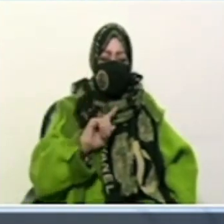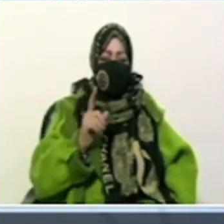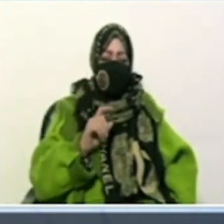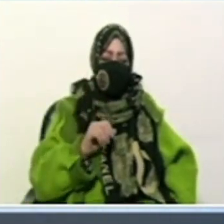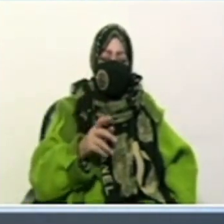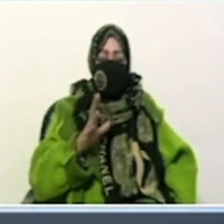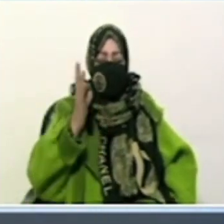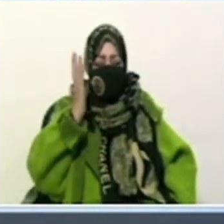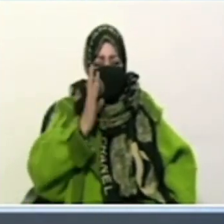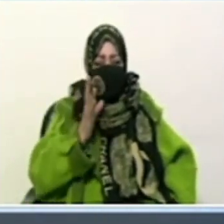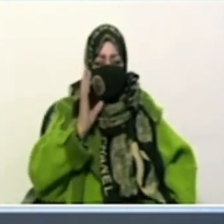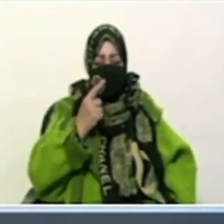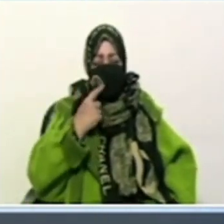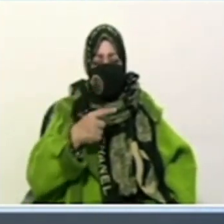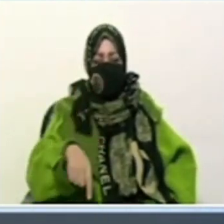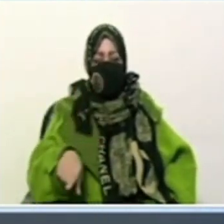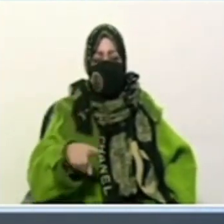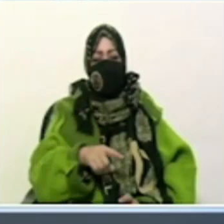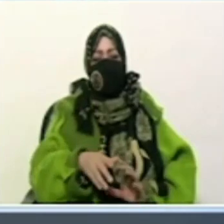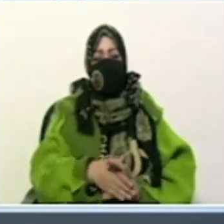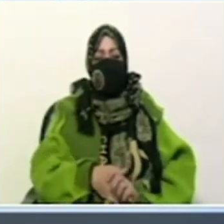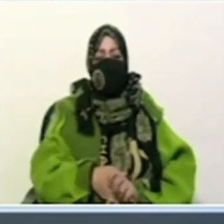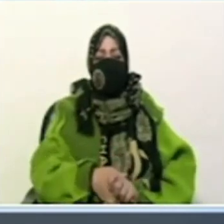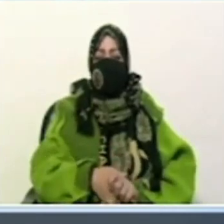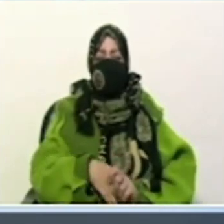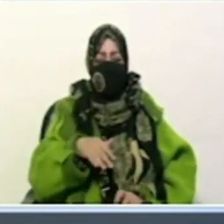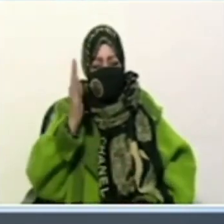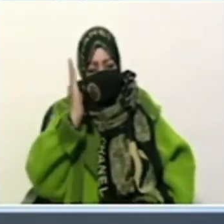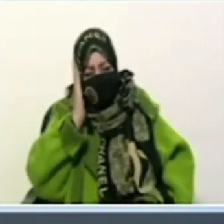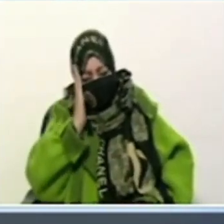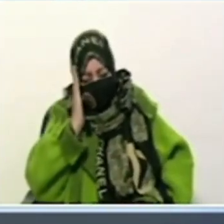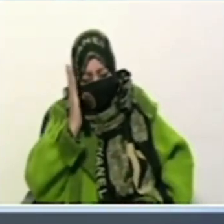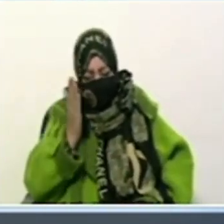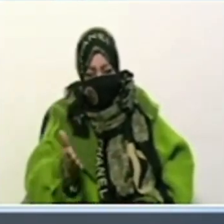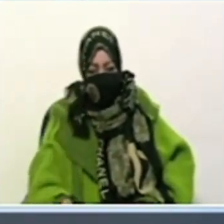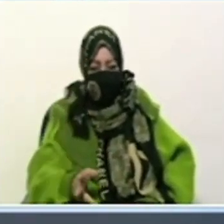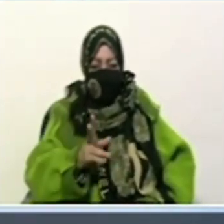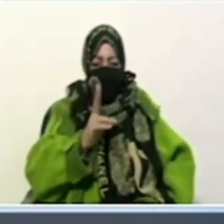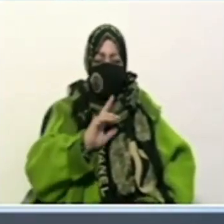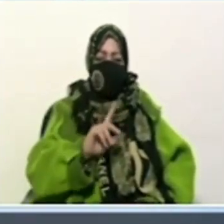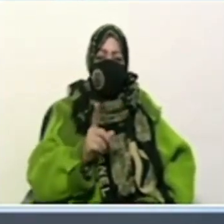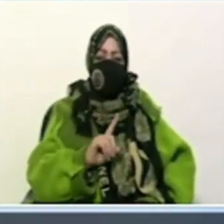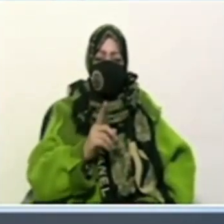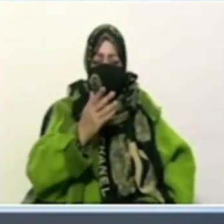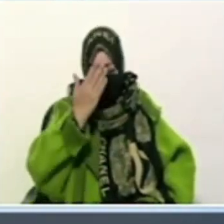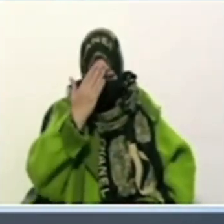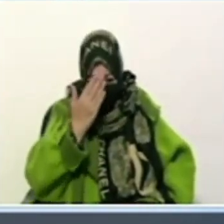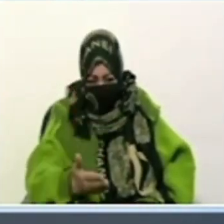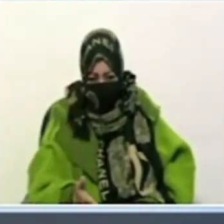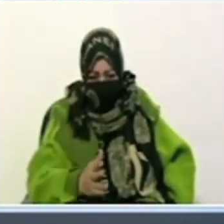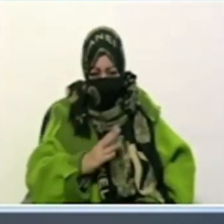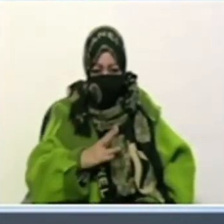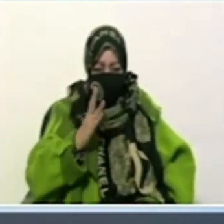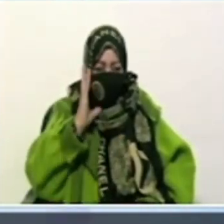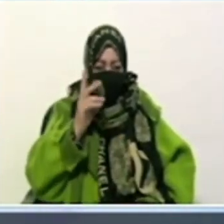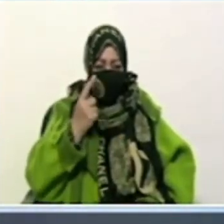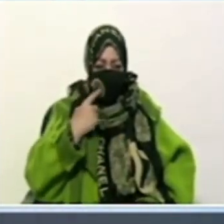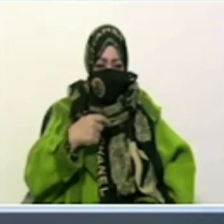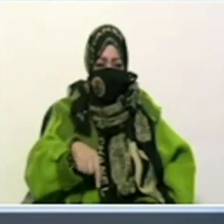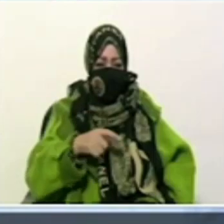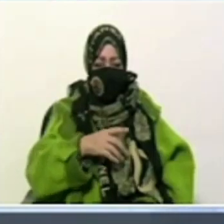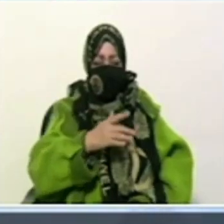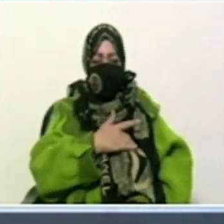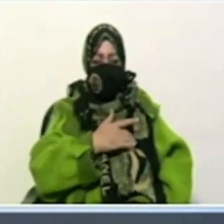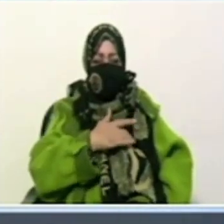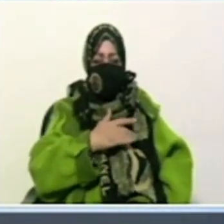بإيماء، لأنك أنت لم تنوي الإيماء، وإن الإيماء للسجود يعني، فأنت قعدت بين فهذا لا